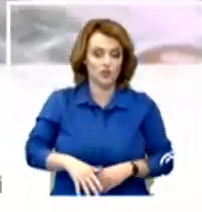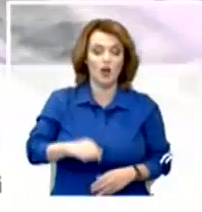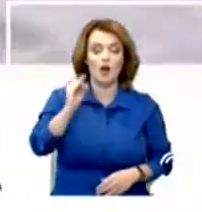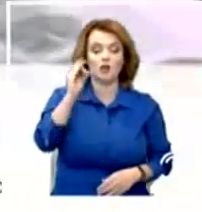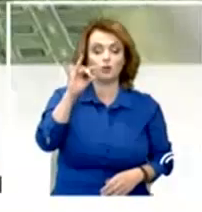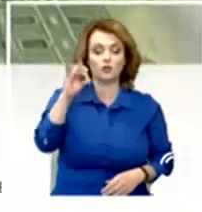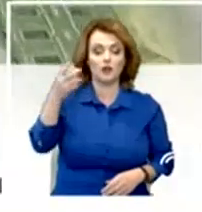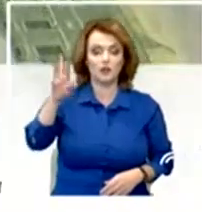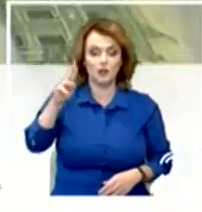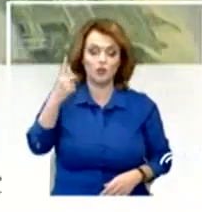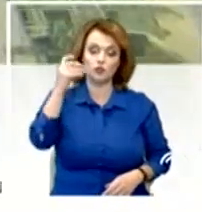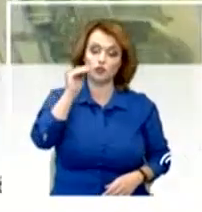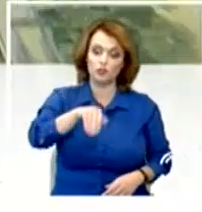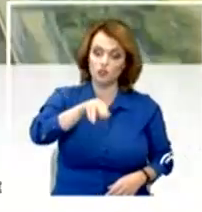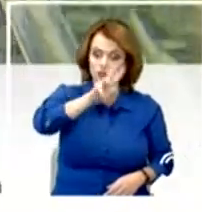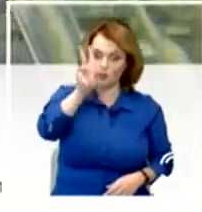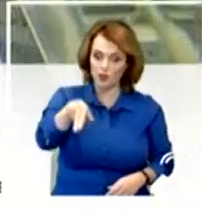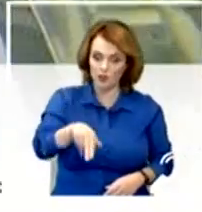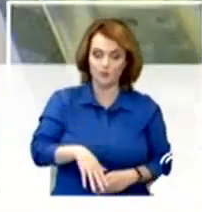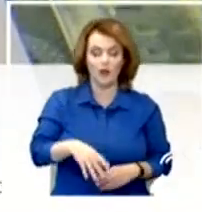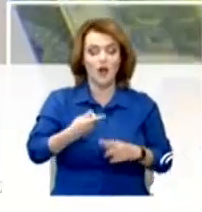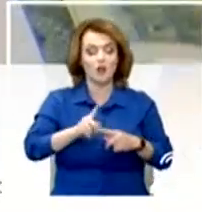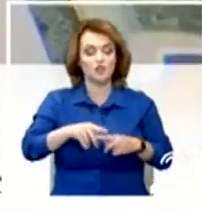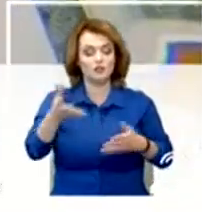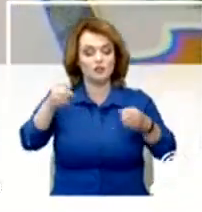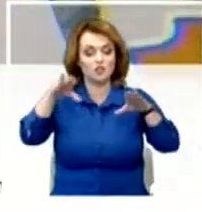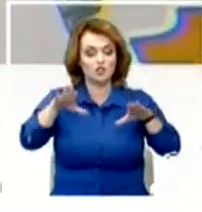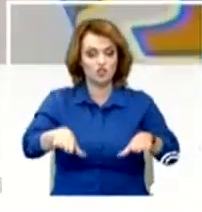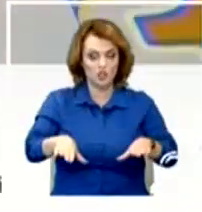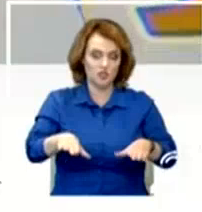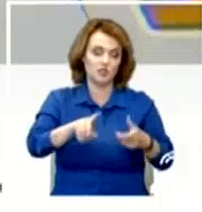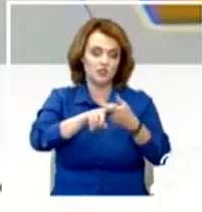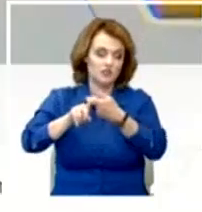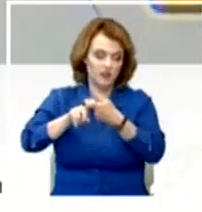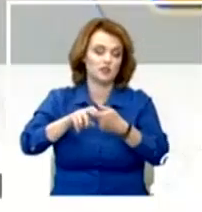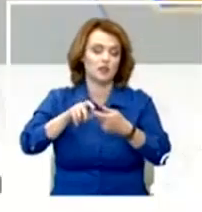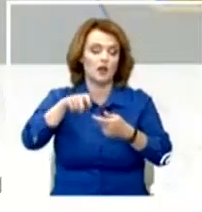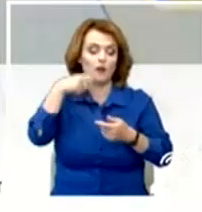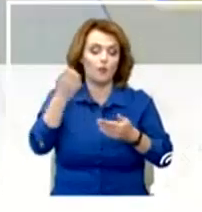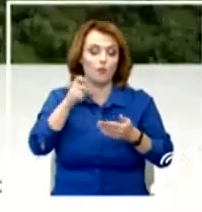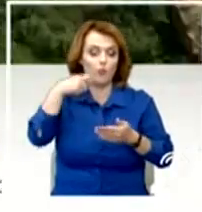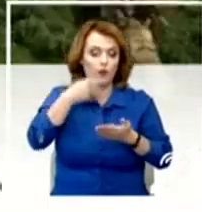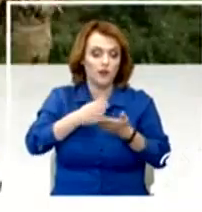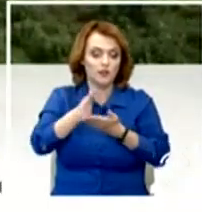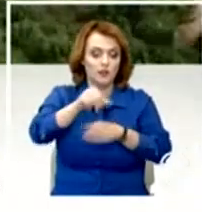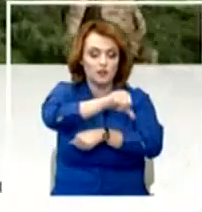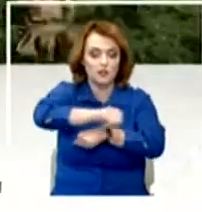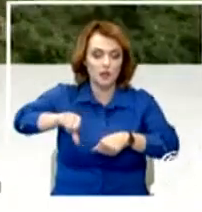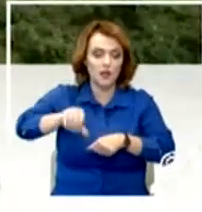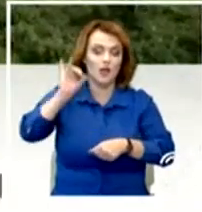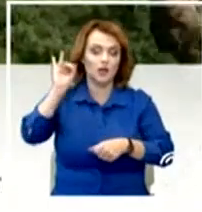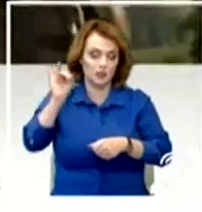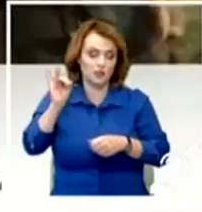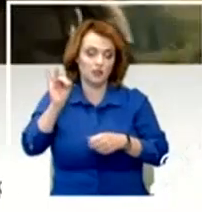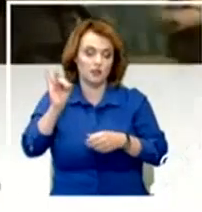de $100.000. Decizia corespunde priorităților de politică externă și de securitate ale României, creșterea profilului în